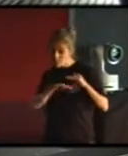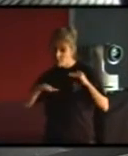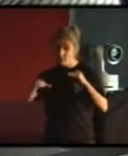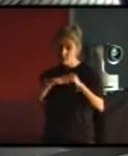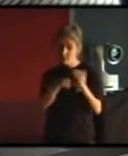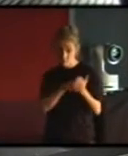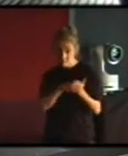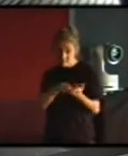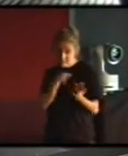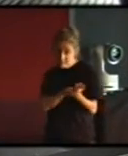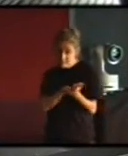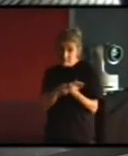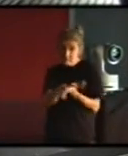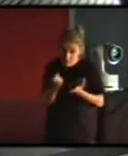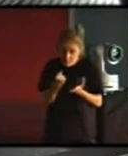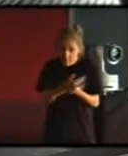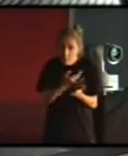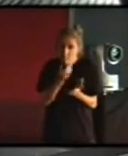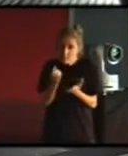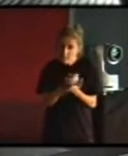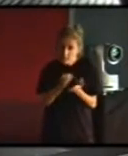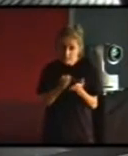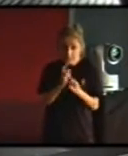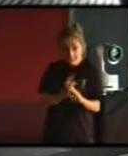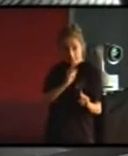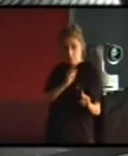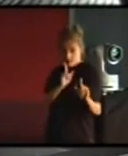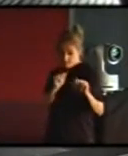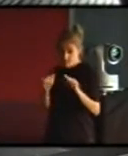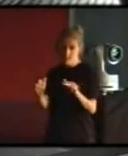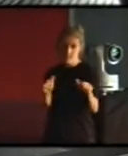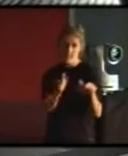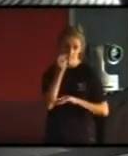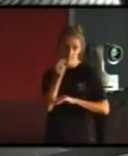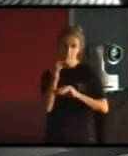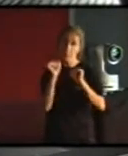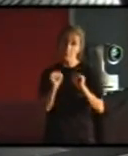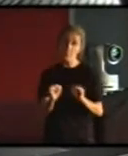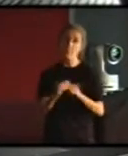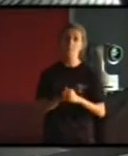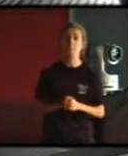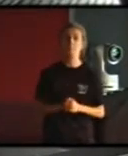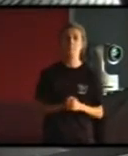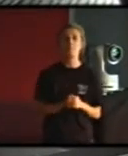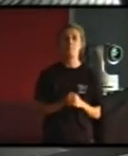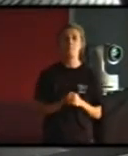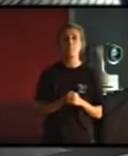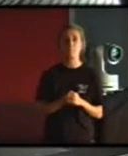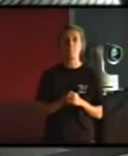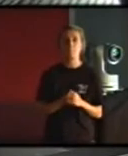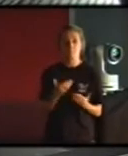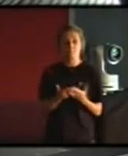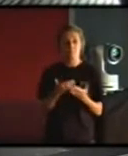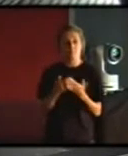y a des traces, il y a des indices. Et il y a maintenant peut-être des choses qui peuvent encore, donc des traces, qui peuvent encore donner